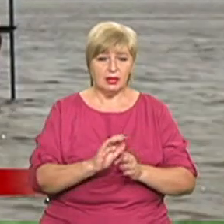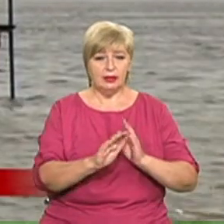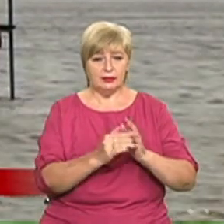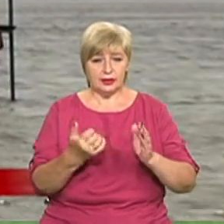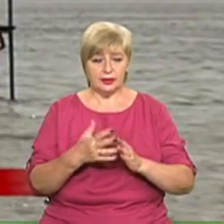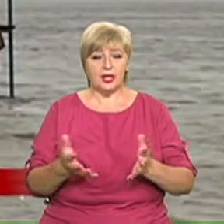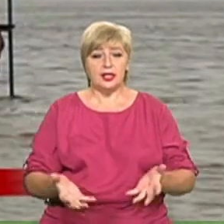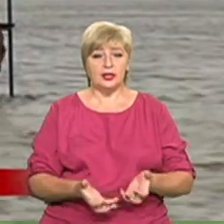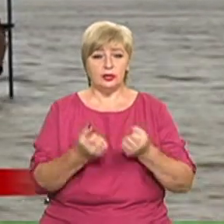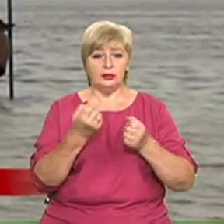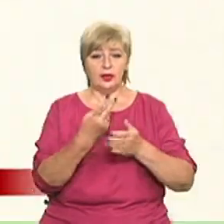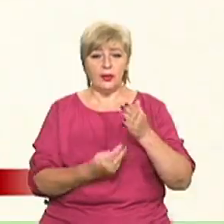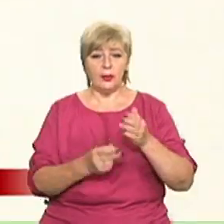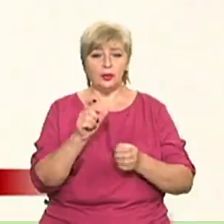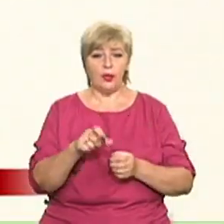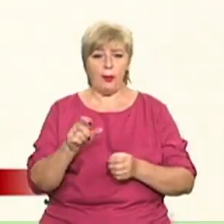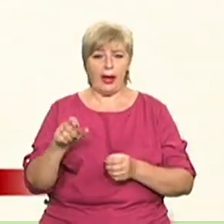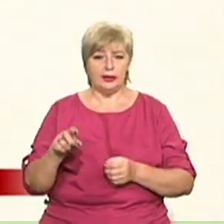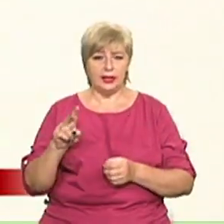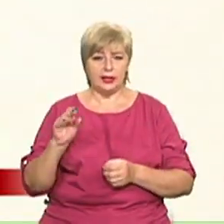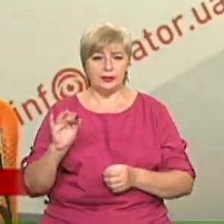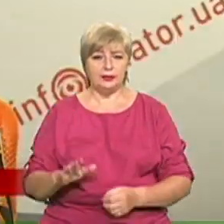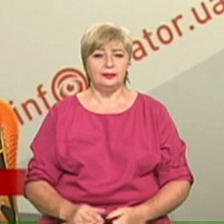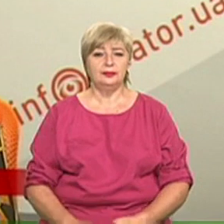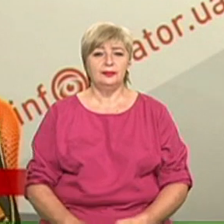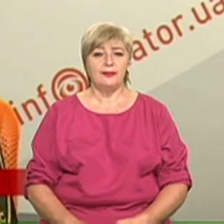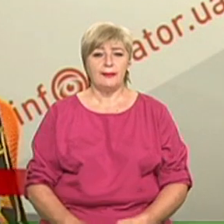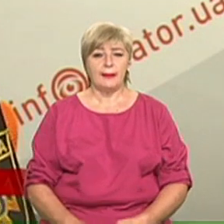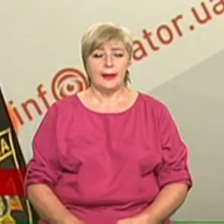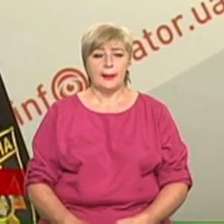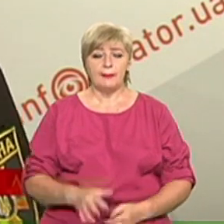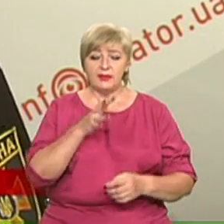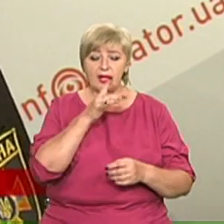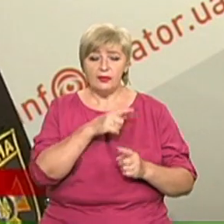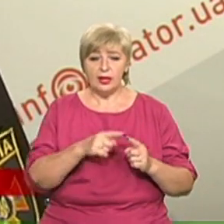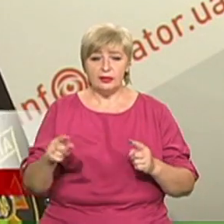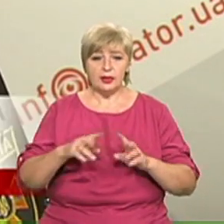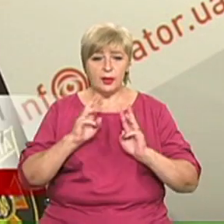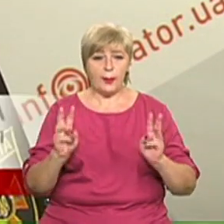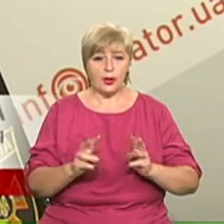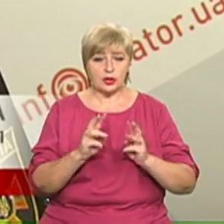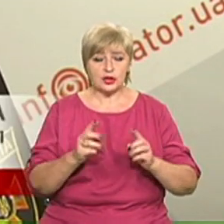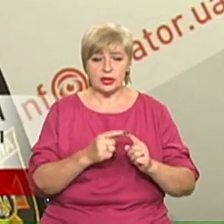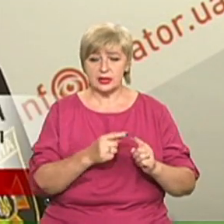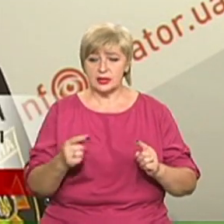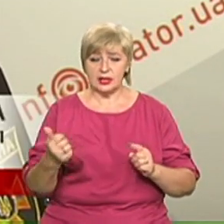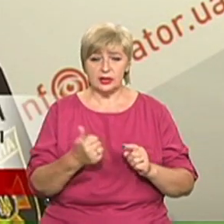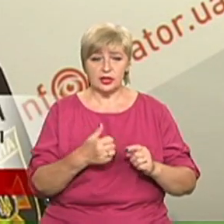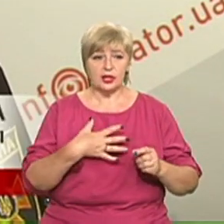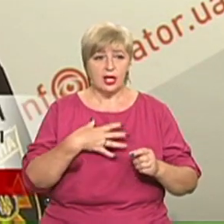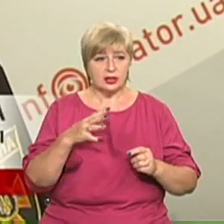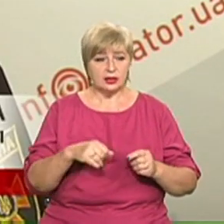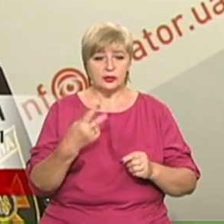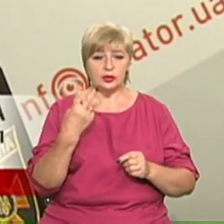та рятували потопельників. Під час пожеж за тиждень загинуло